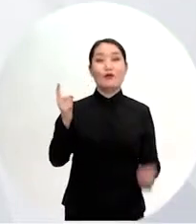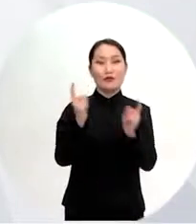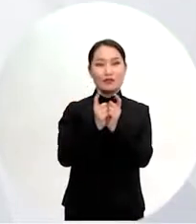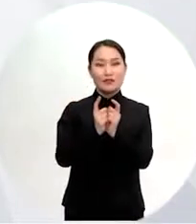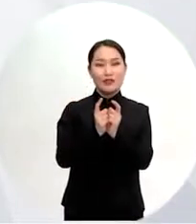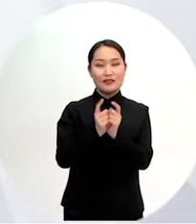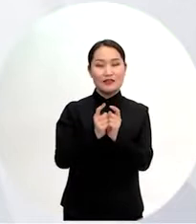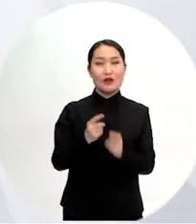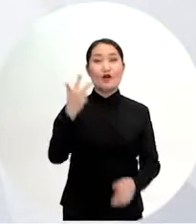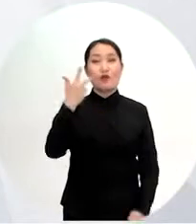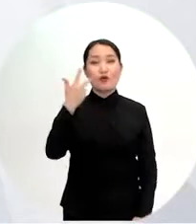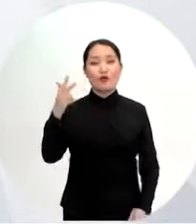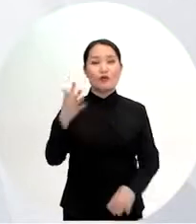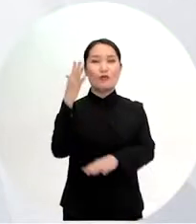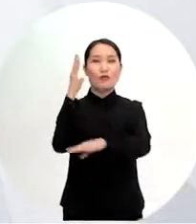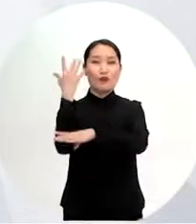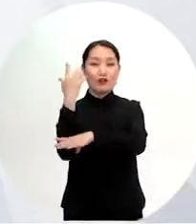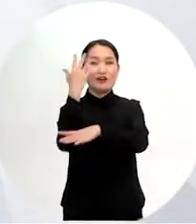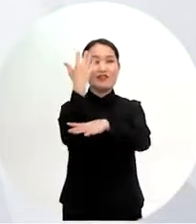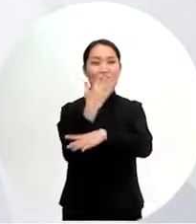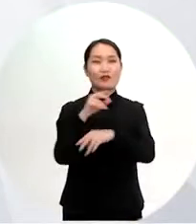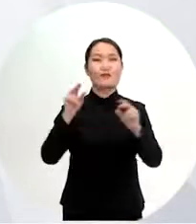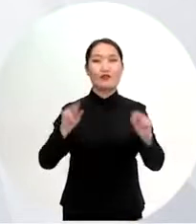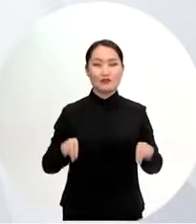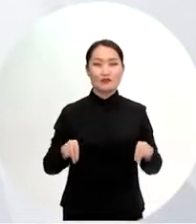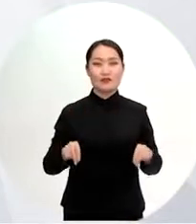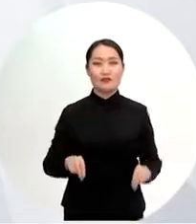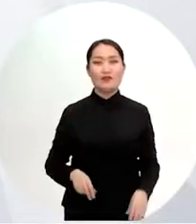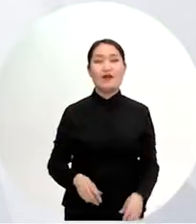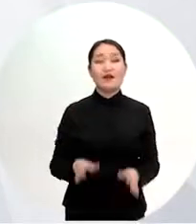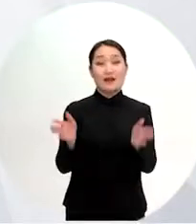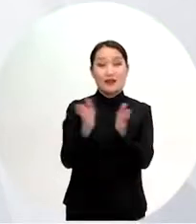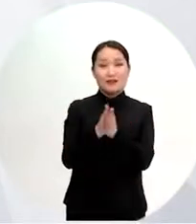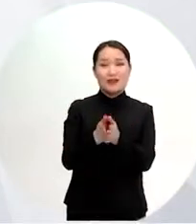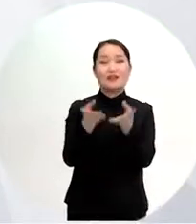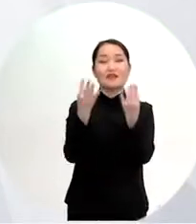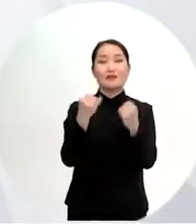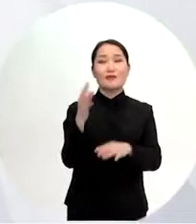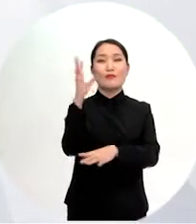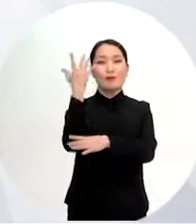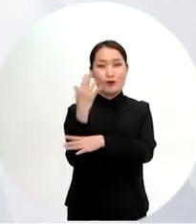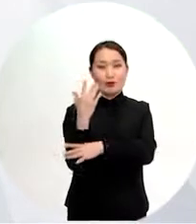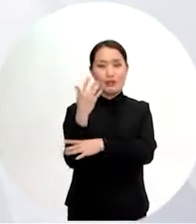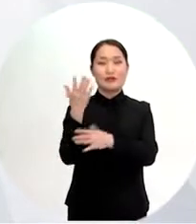мод тарьжээ. Тэд нийт хэдэн мод тарьсан бэ?